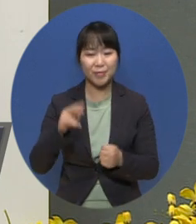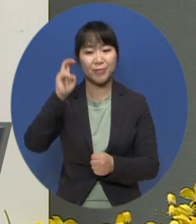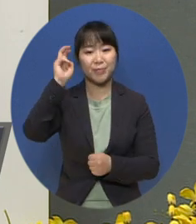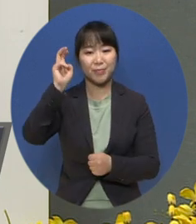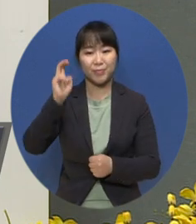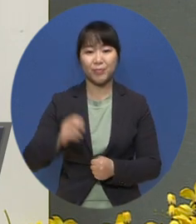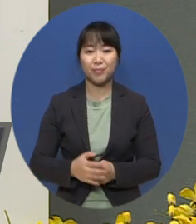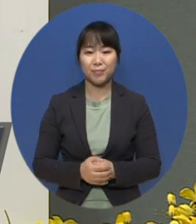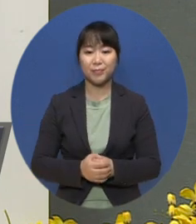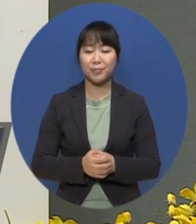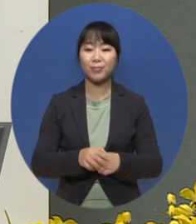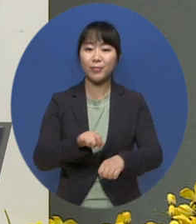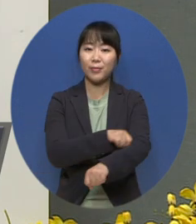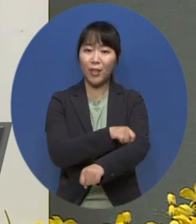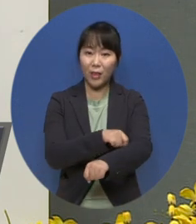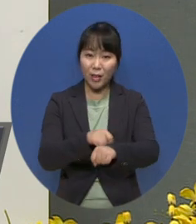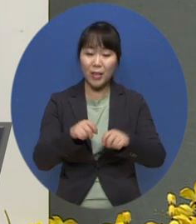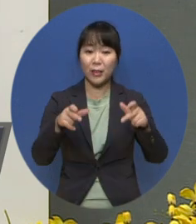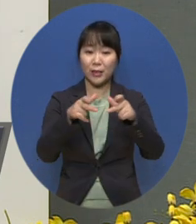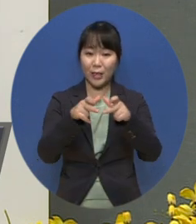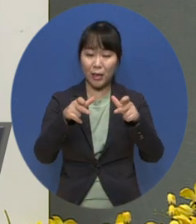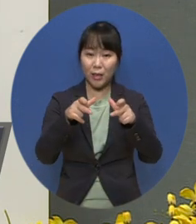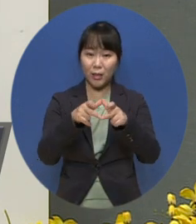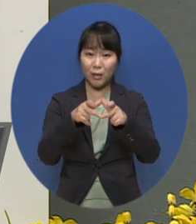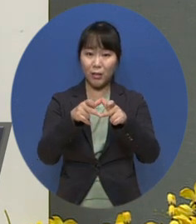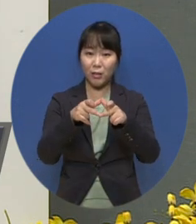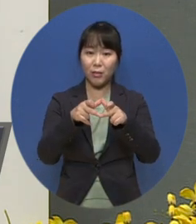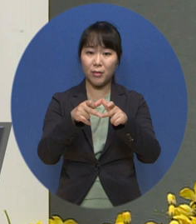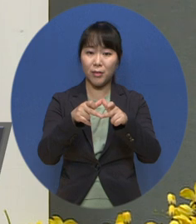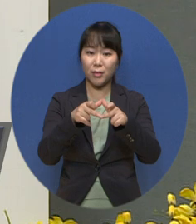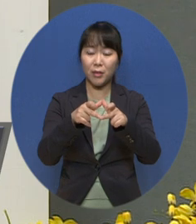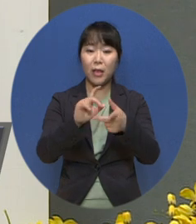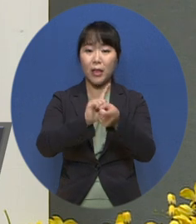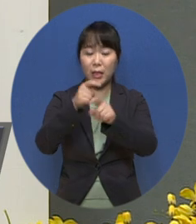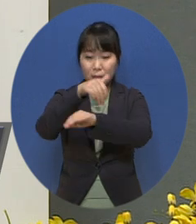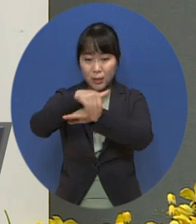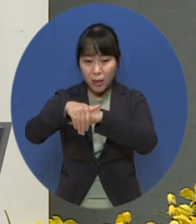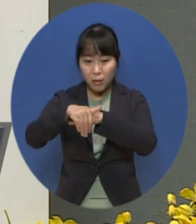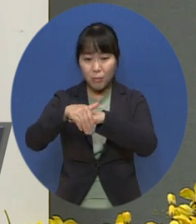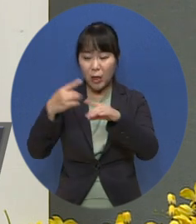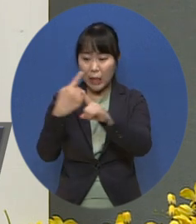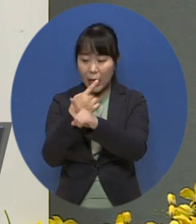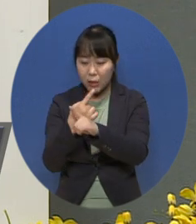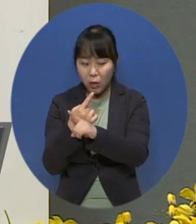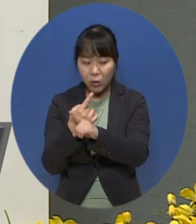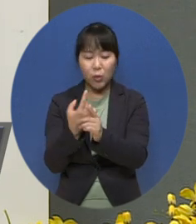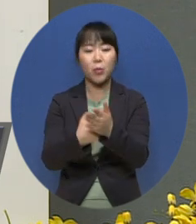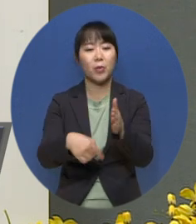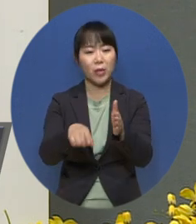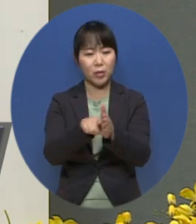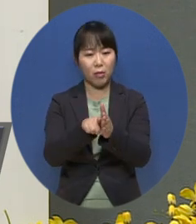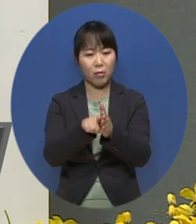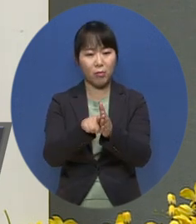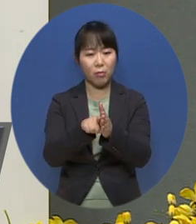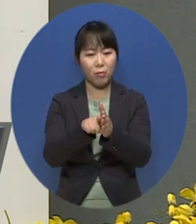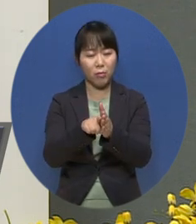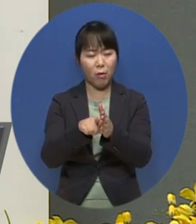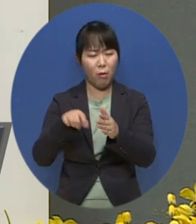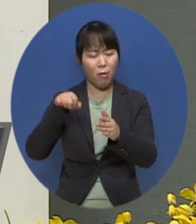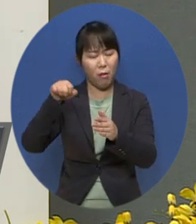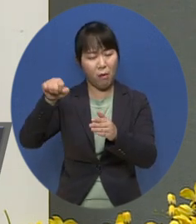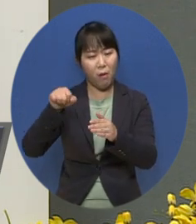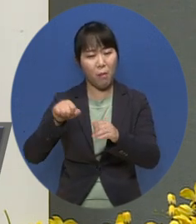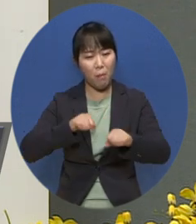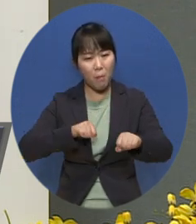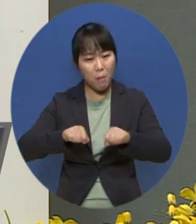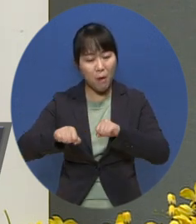같습니다 특히 장애인들의 에 대책이 라든가 개선점을 위해서 투쟁 적으로 일을